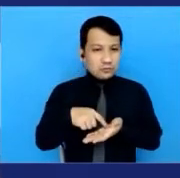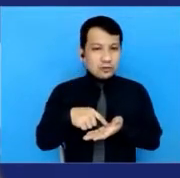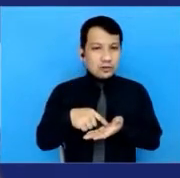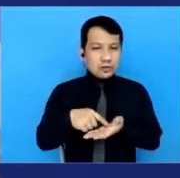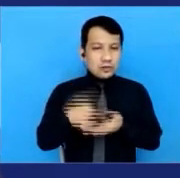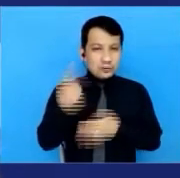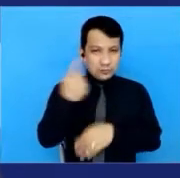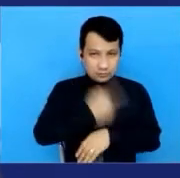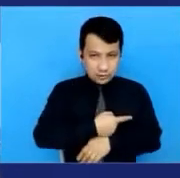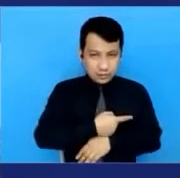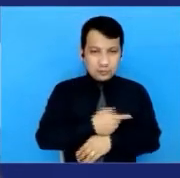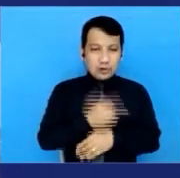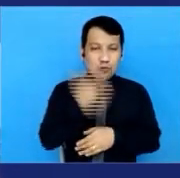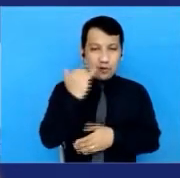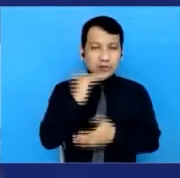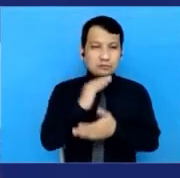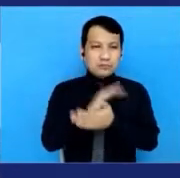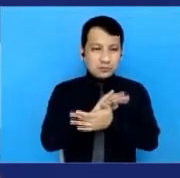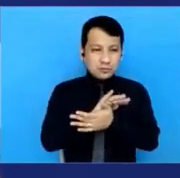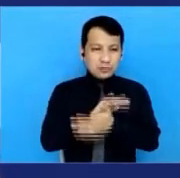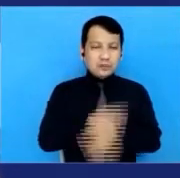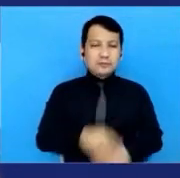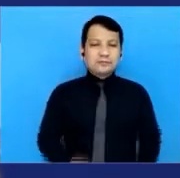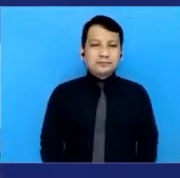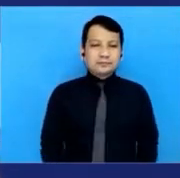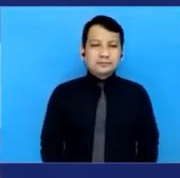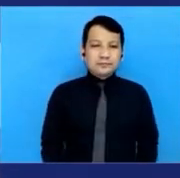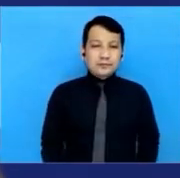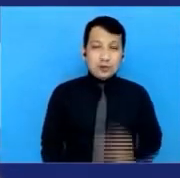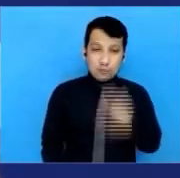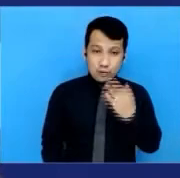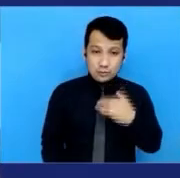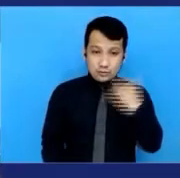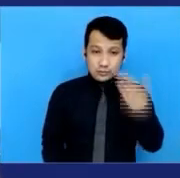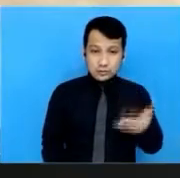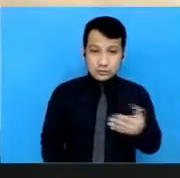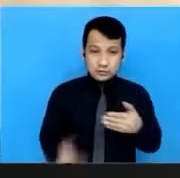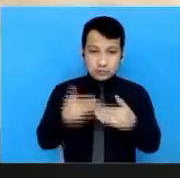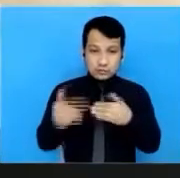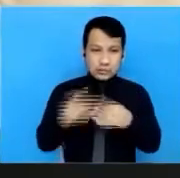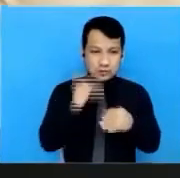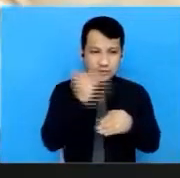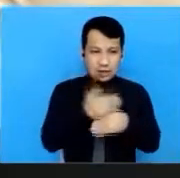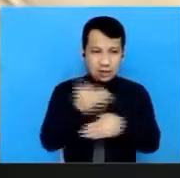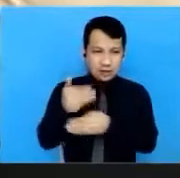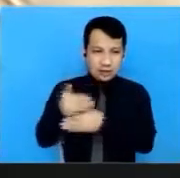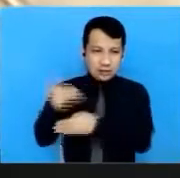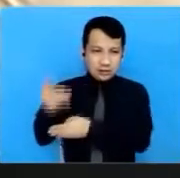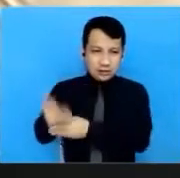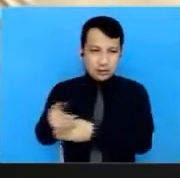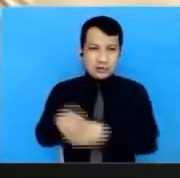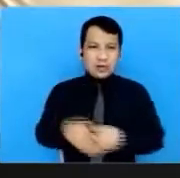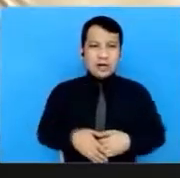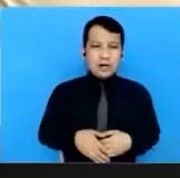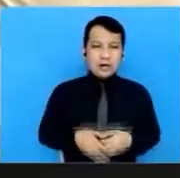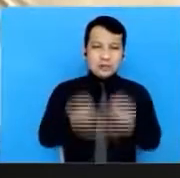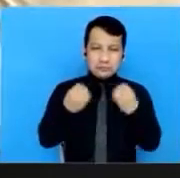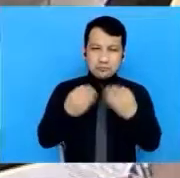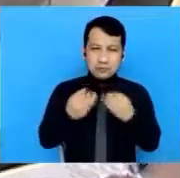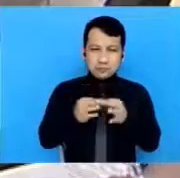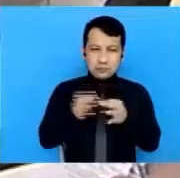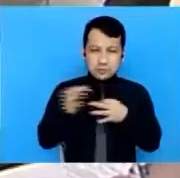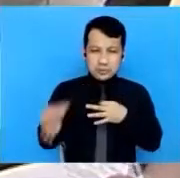through the pandemic and also because of the series of lockdowns. Pero dahil sa mangyayaring